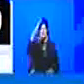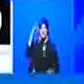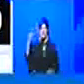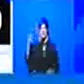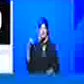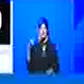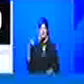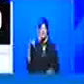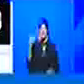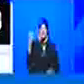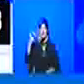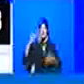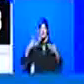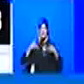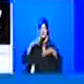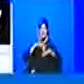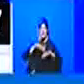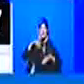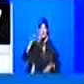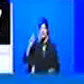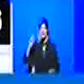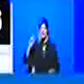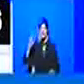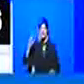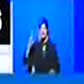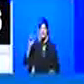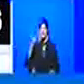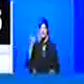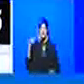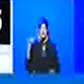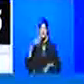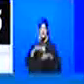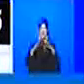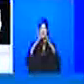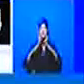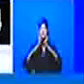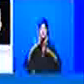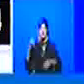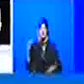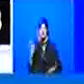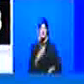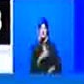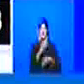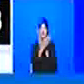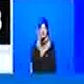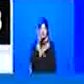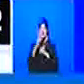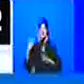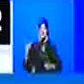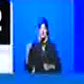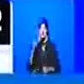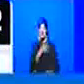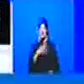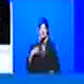ruangan maupun pemirsa TV yang di rumah, yang saya cintai dan saya banggakan. Kabeh